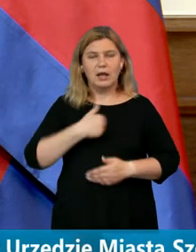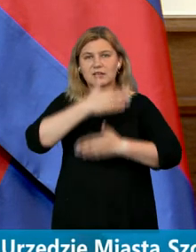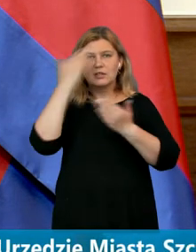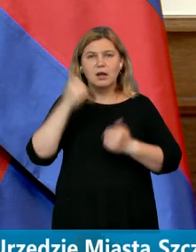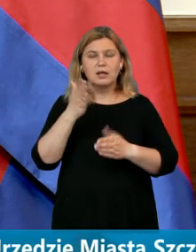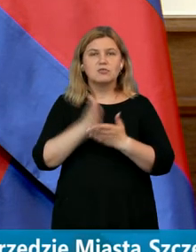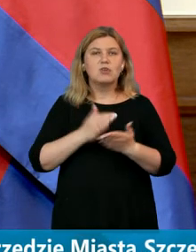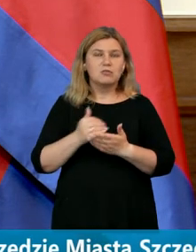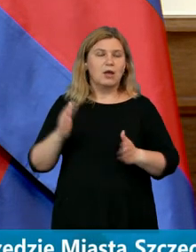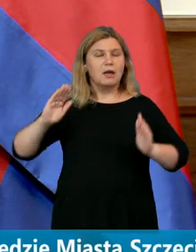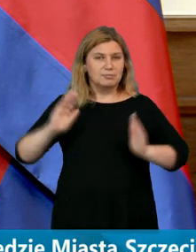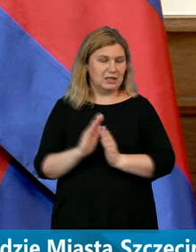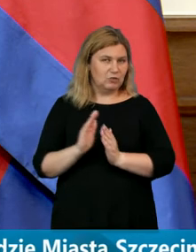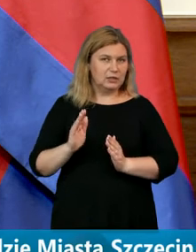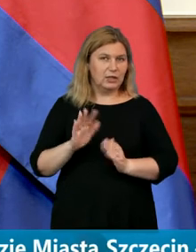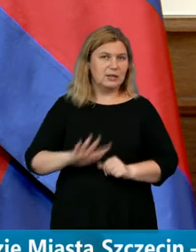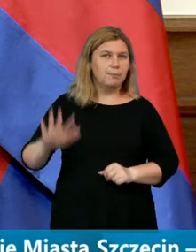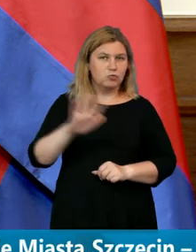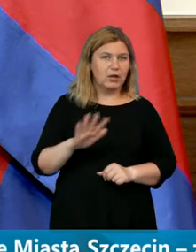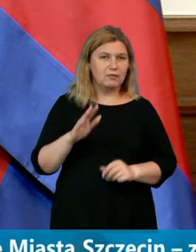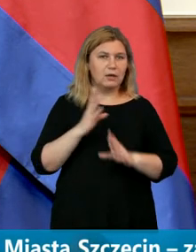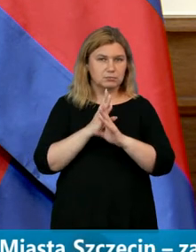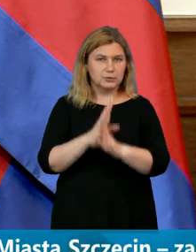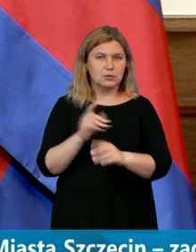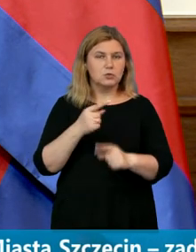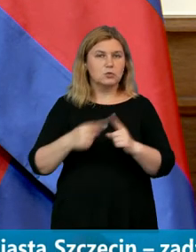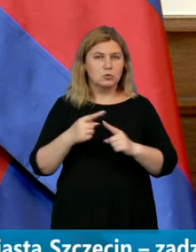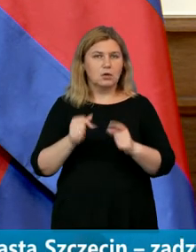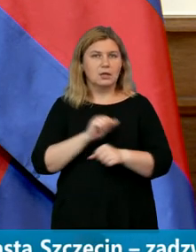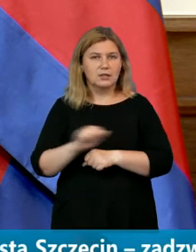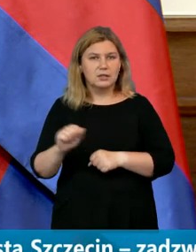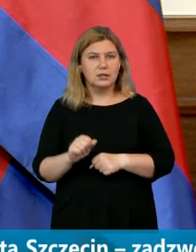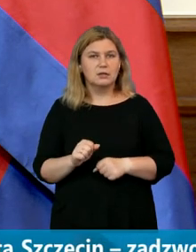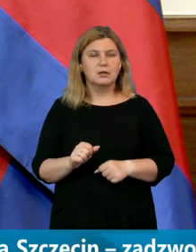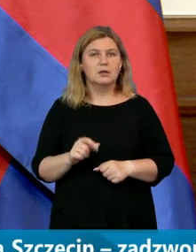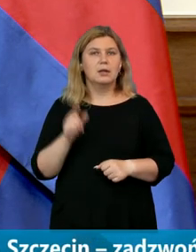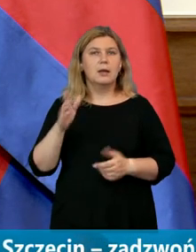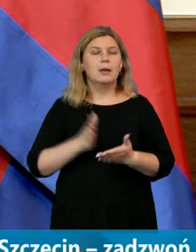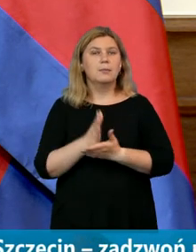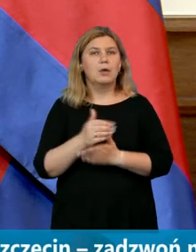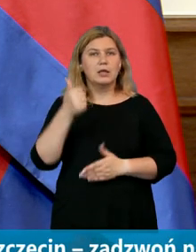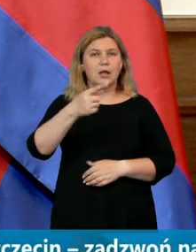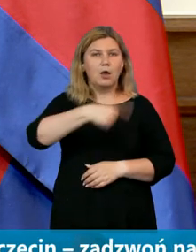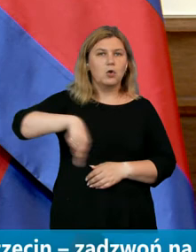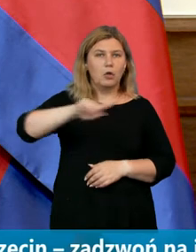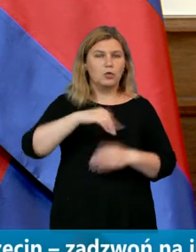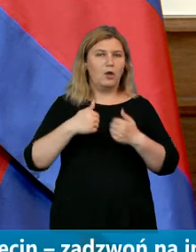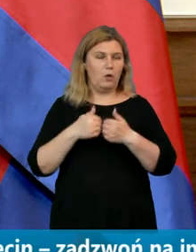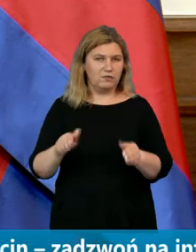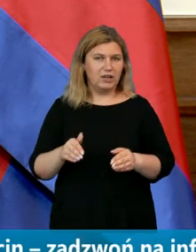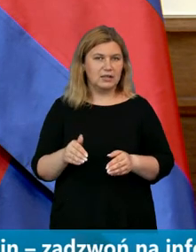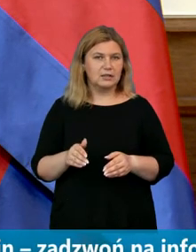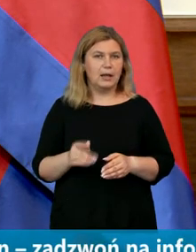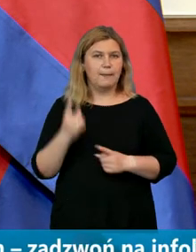znaczy częściowe odkorkowanie, bo to już trochę następuje de facto, choćby poprzez jedno z rond, które jest otwarte, natomiast